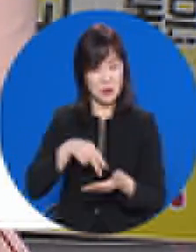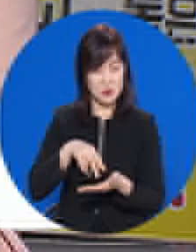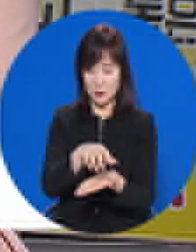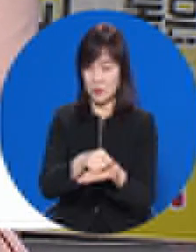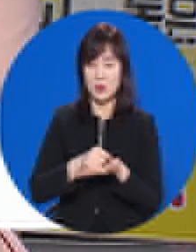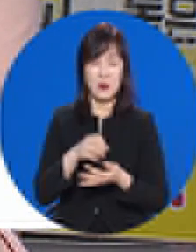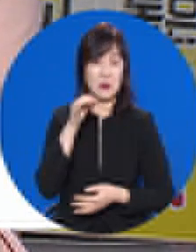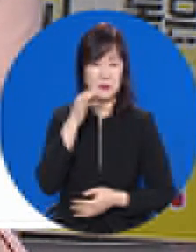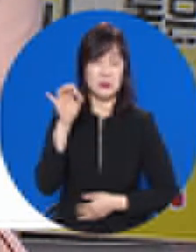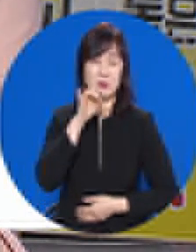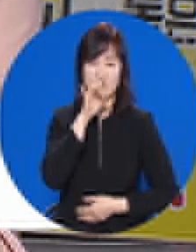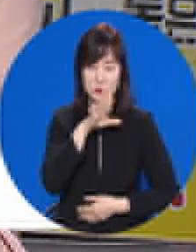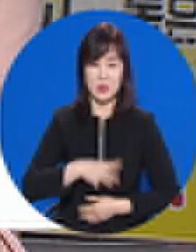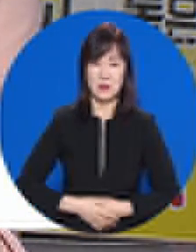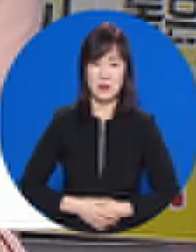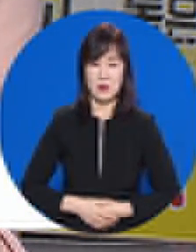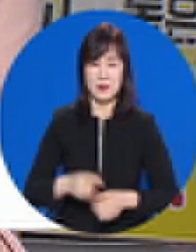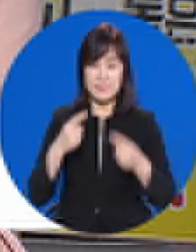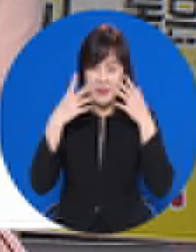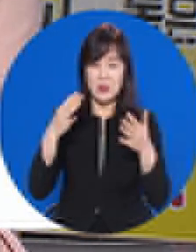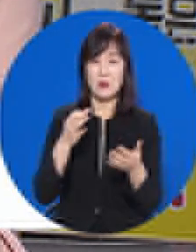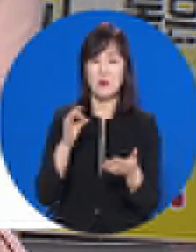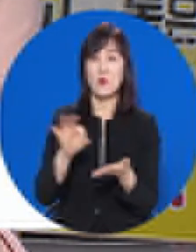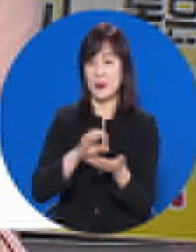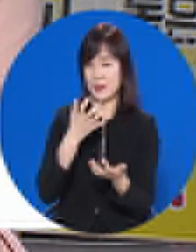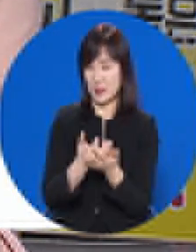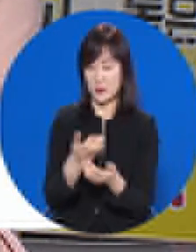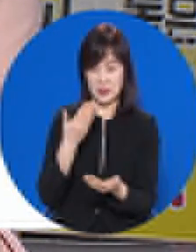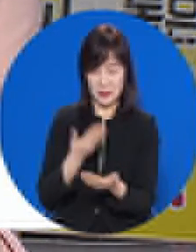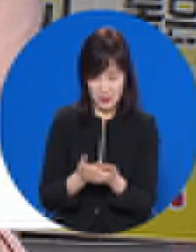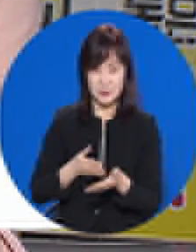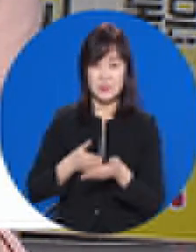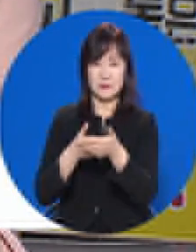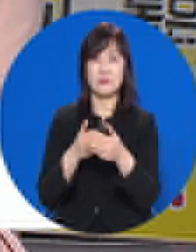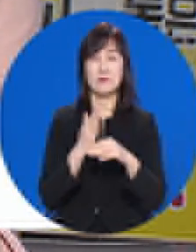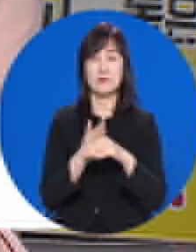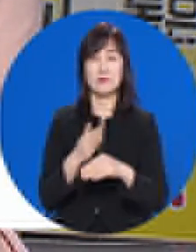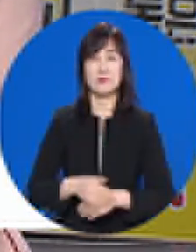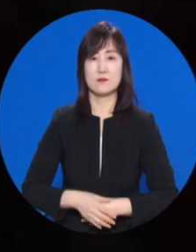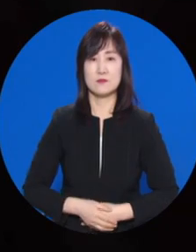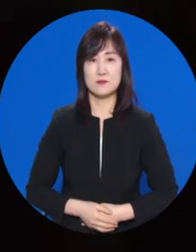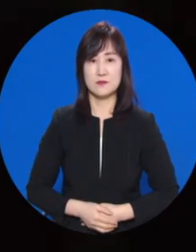없다면서 정확한 회계 내역을 요구하고 나섰습니다. 강세영 기자가 취재했습니다.